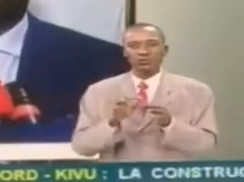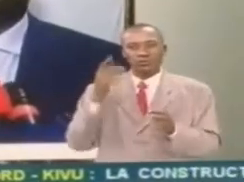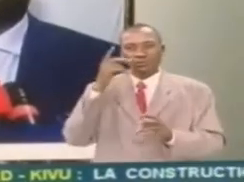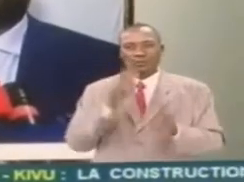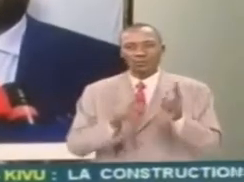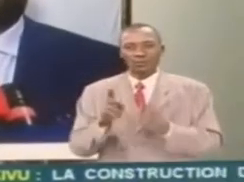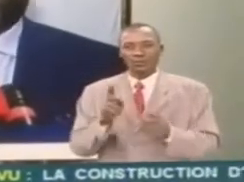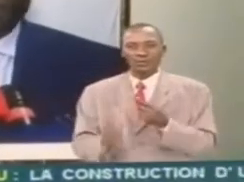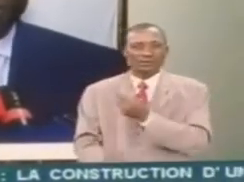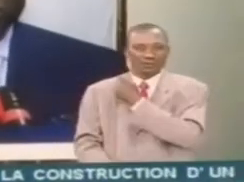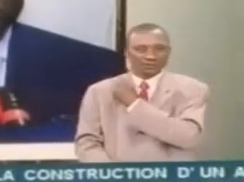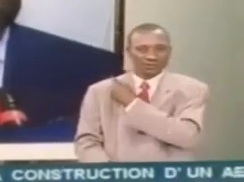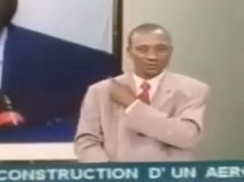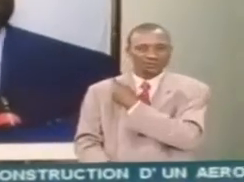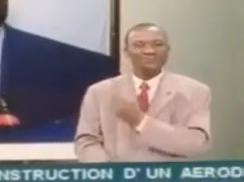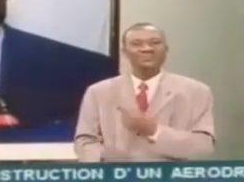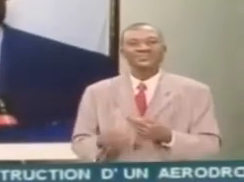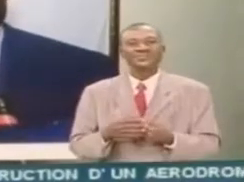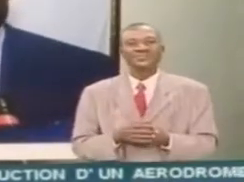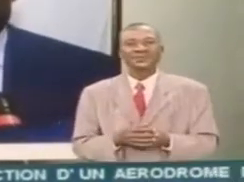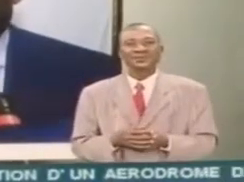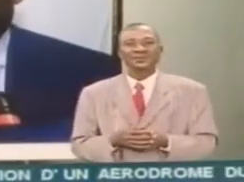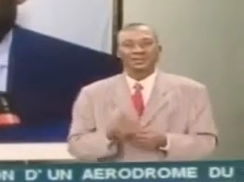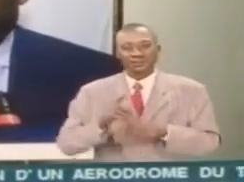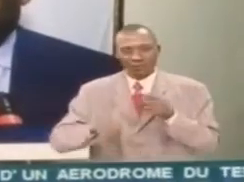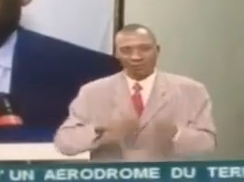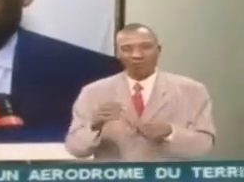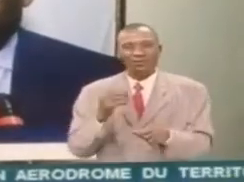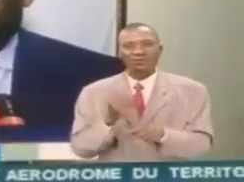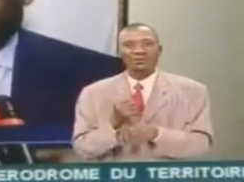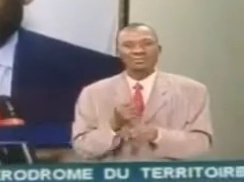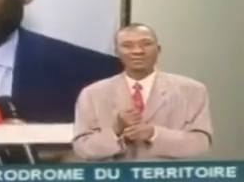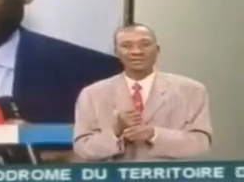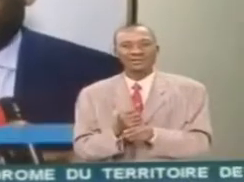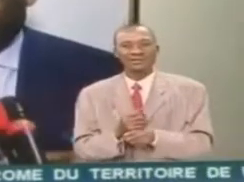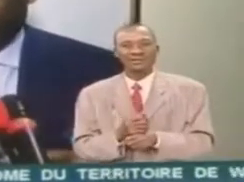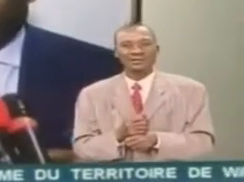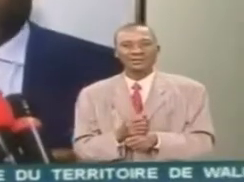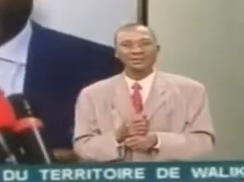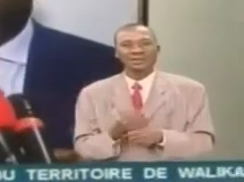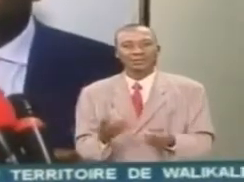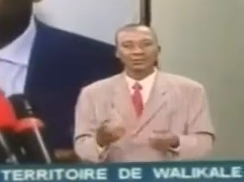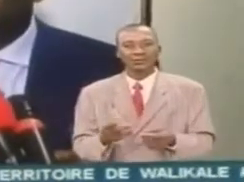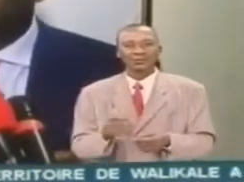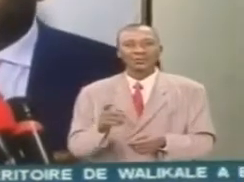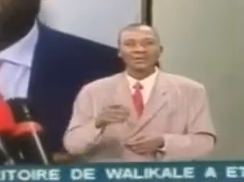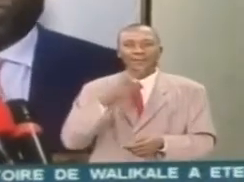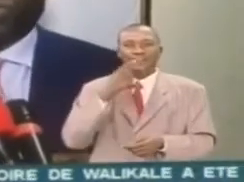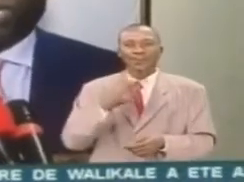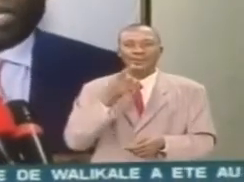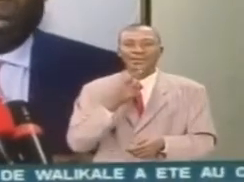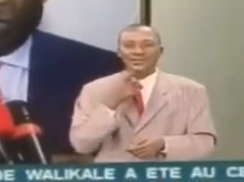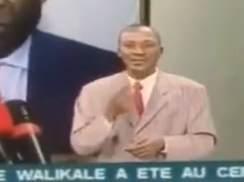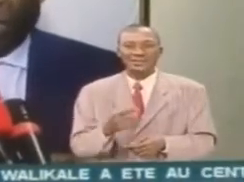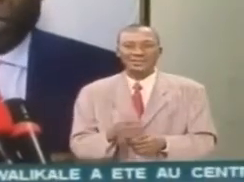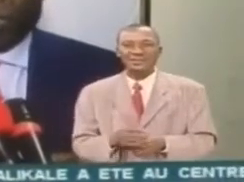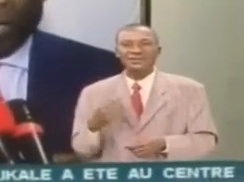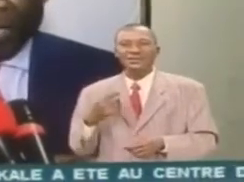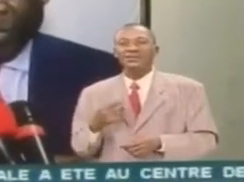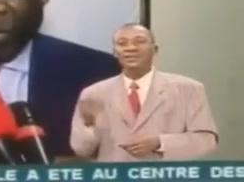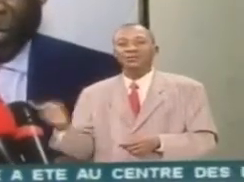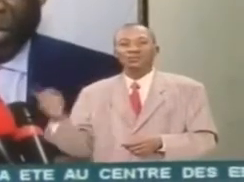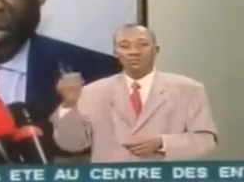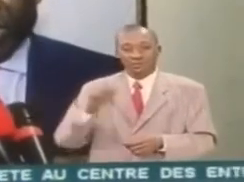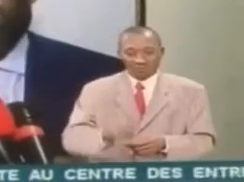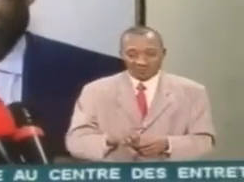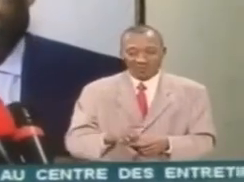l'élimination des besoins non satisfaits en planification familiale et contribuer à l'élimination des violences